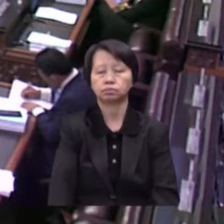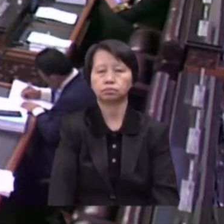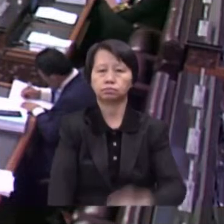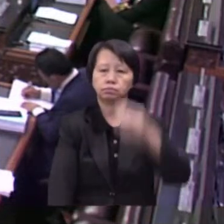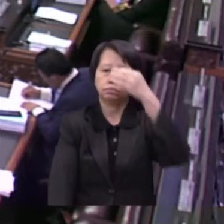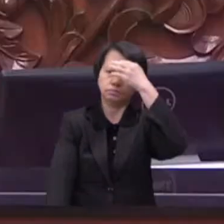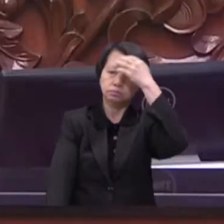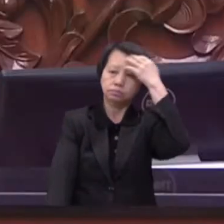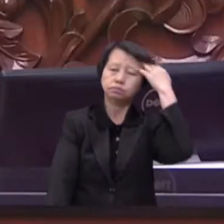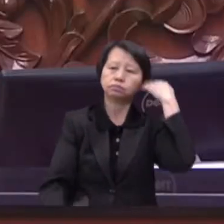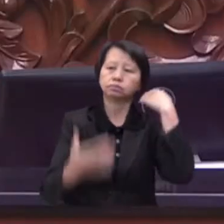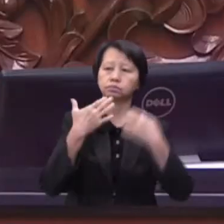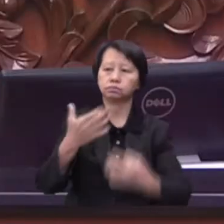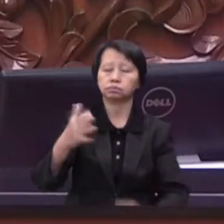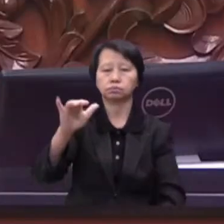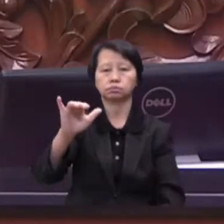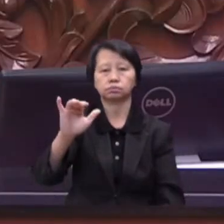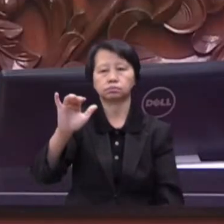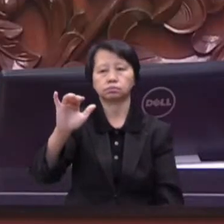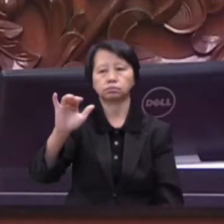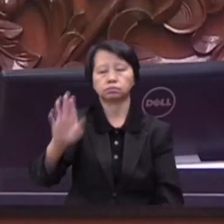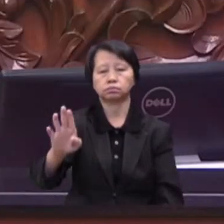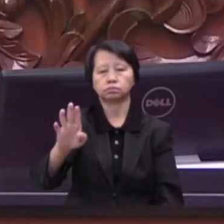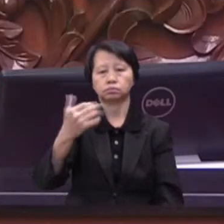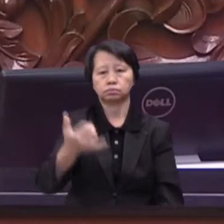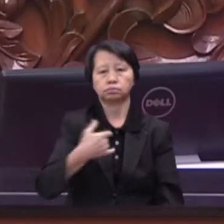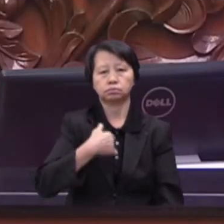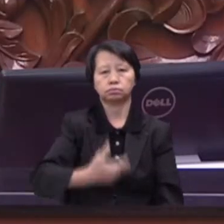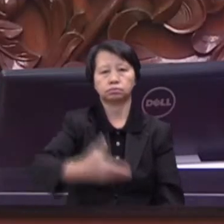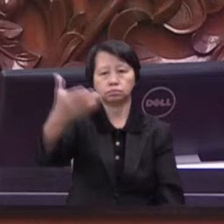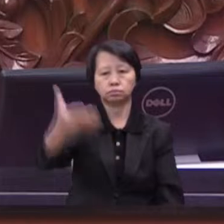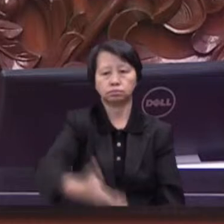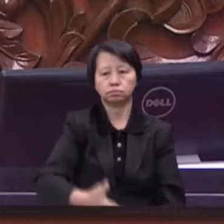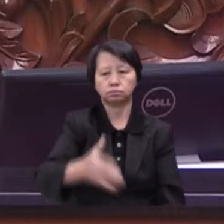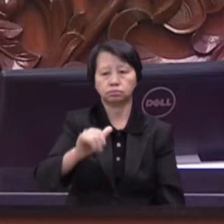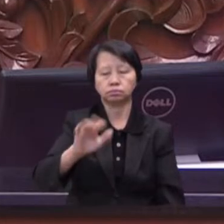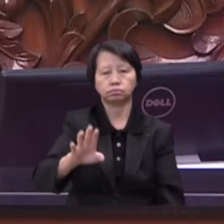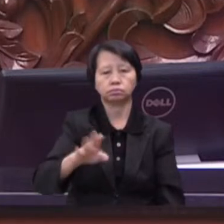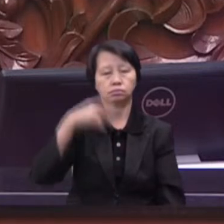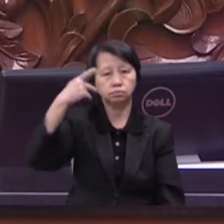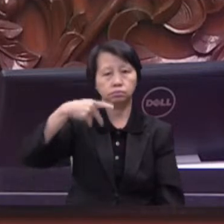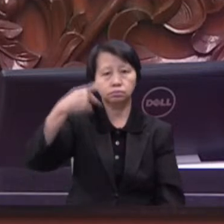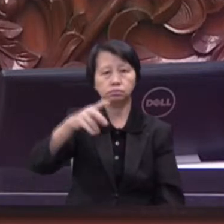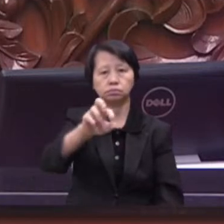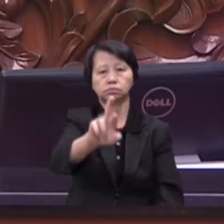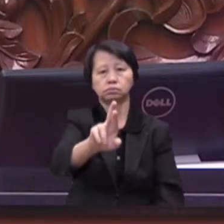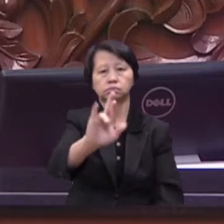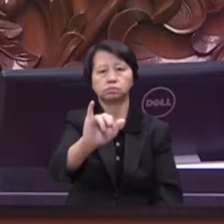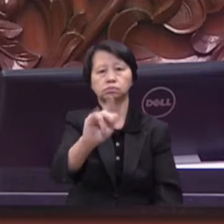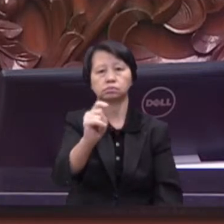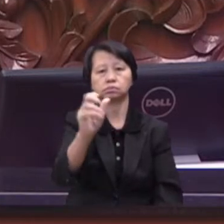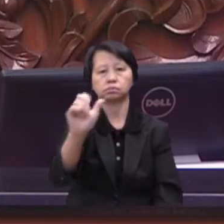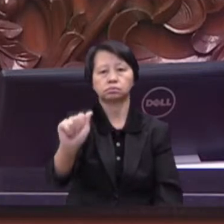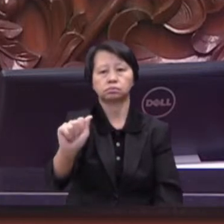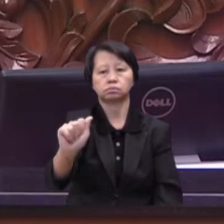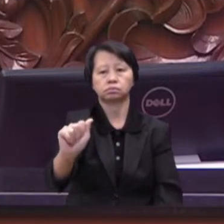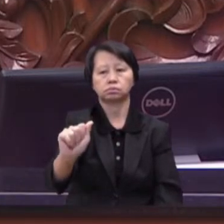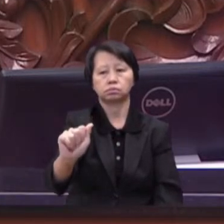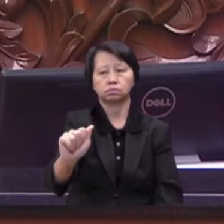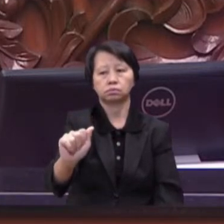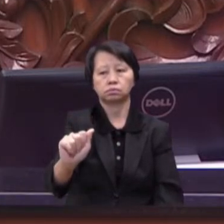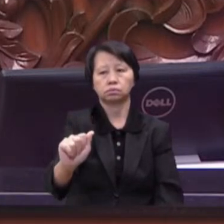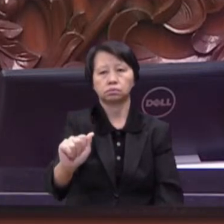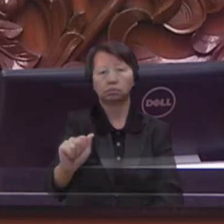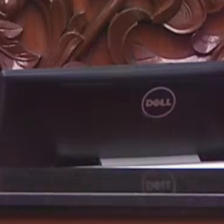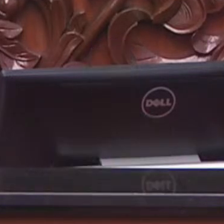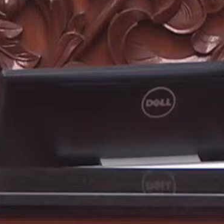ya Muhammad saya sudah menyebutkan Rita Sarimah anak Patrick